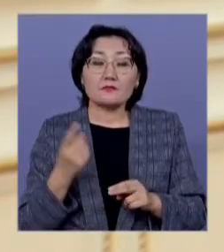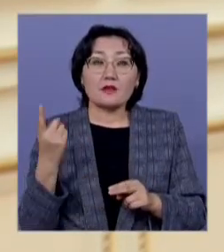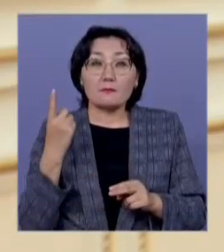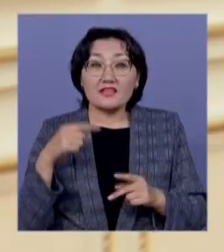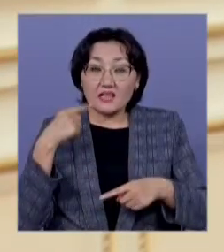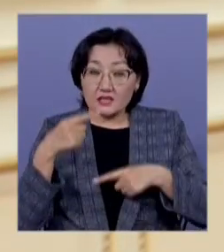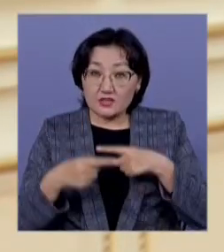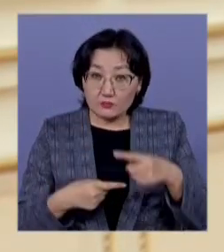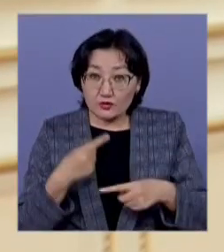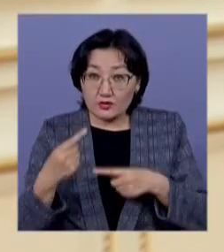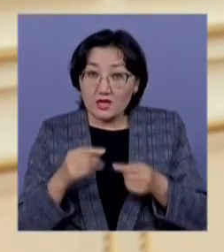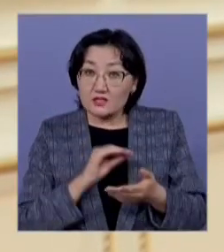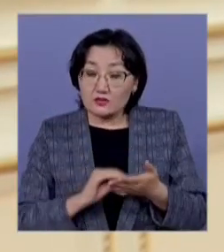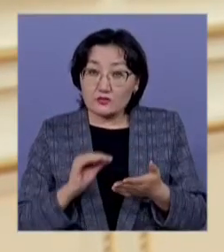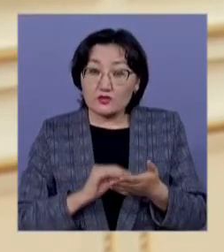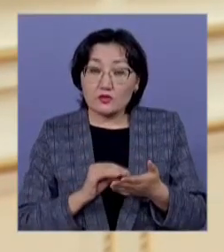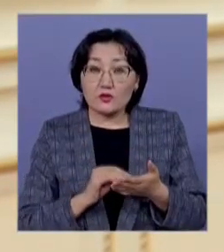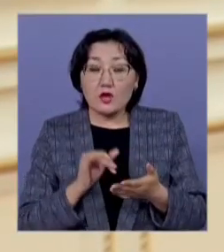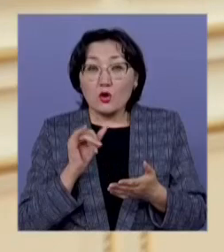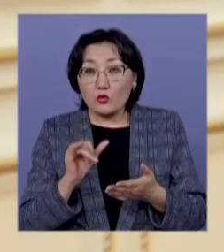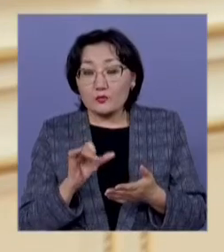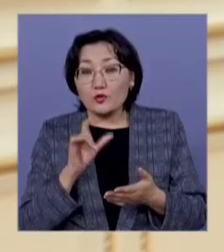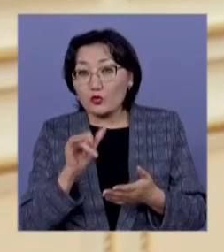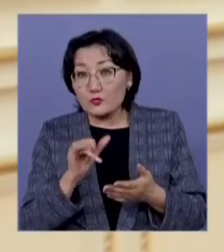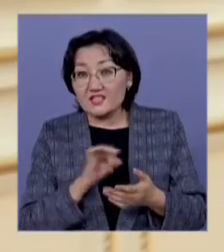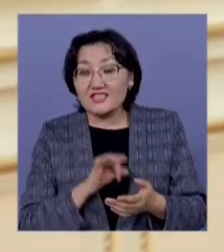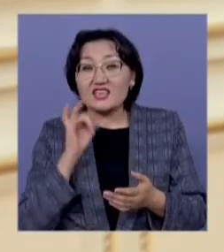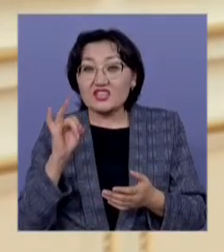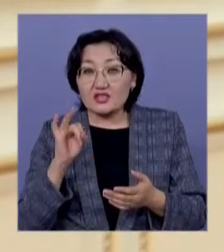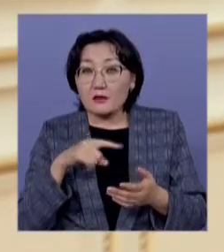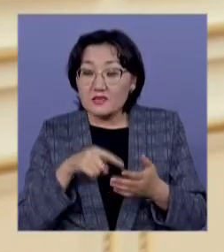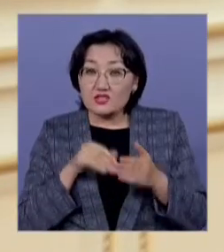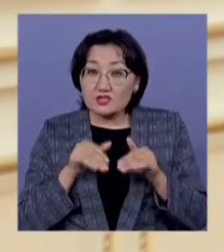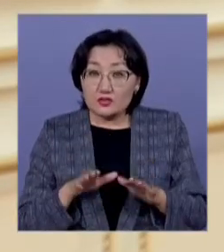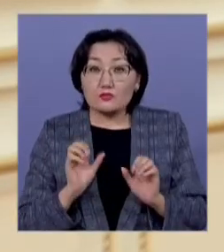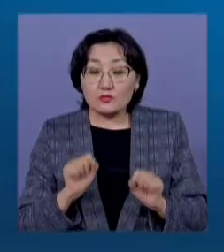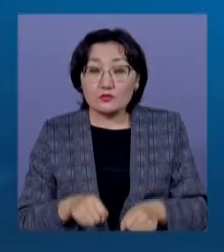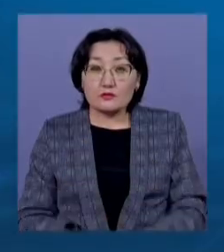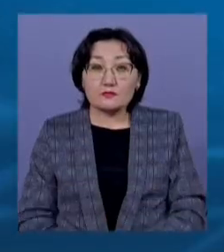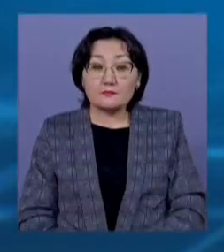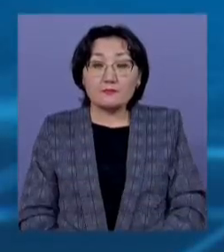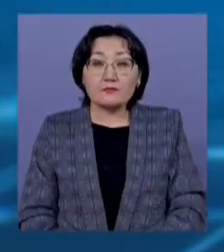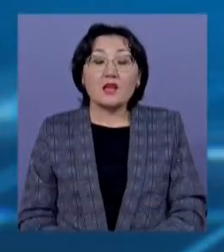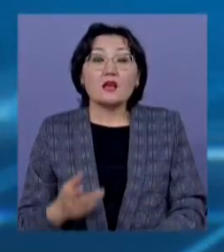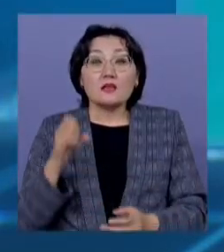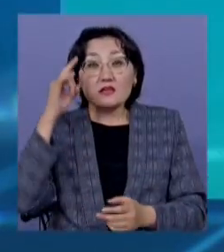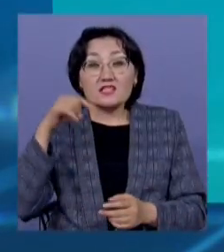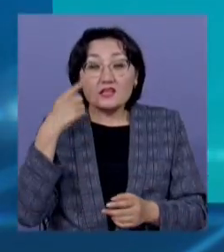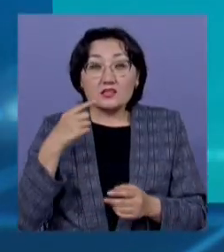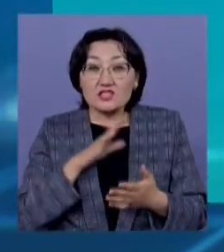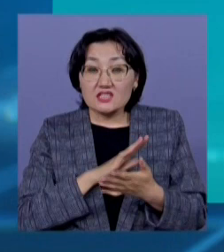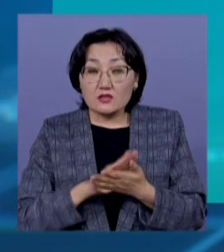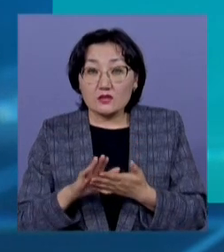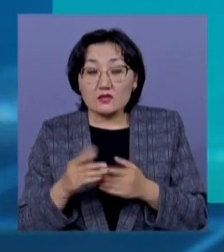ғасыр бойы келе жатқан у мен идің мәселесі біршама шешілуі әбден ықтимал деп ойлаймын. Яғни қазақ тілінің